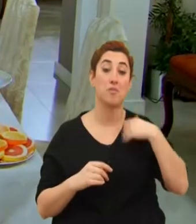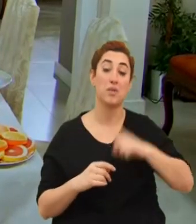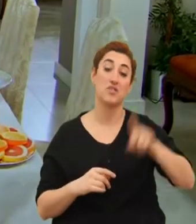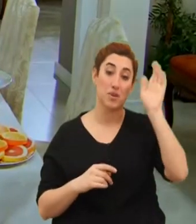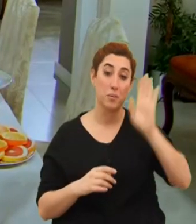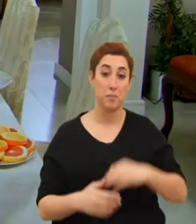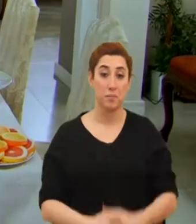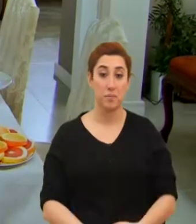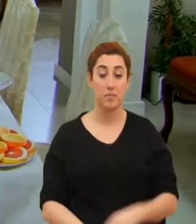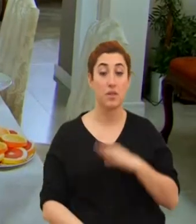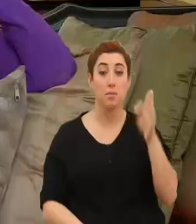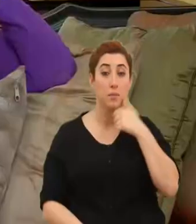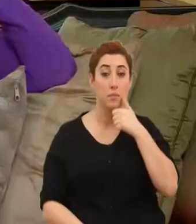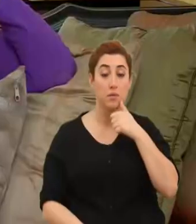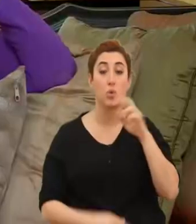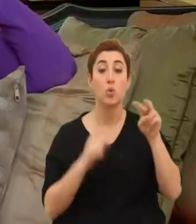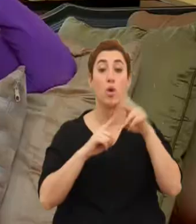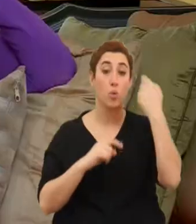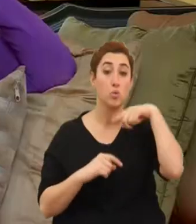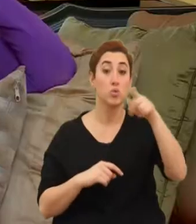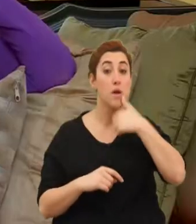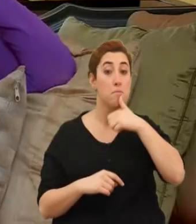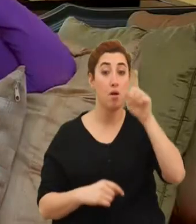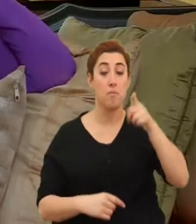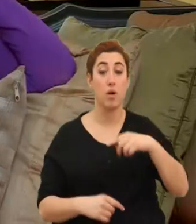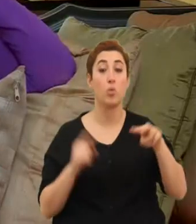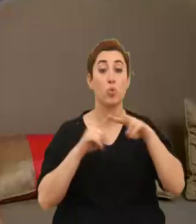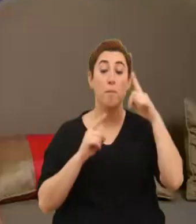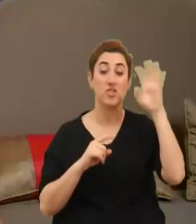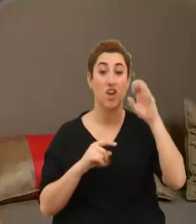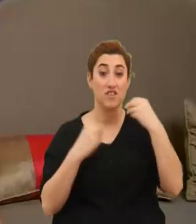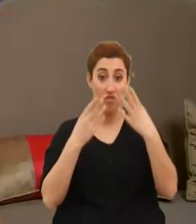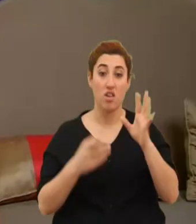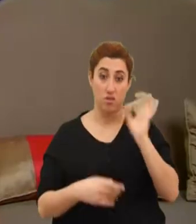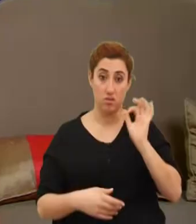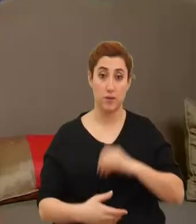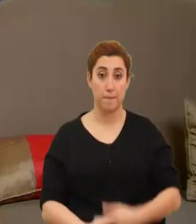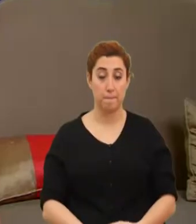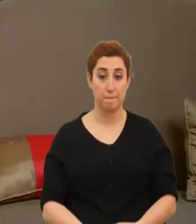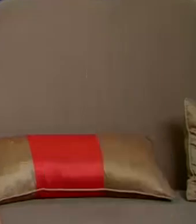Ben çıkarım. Tabii baba. Nurhan yüzünden baba. Nurhan baş ağrısı yapar zaten.